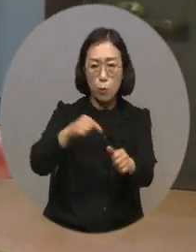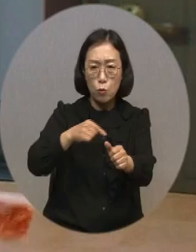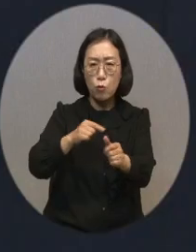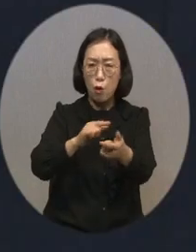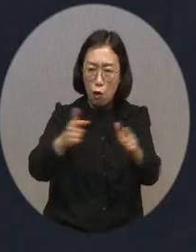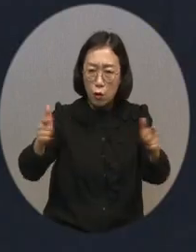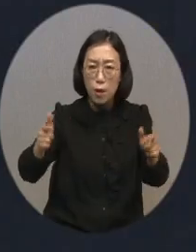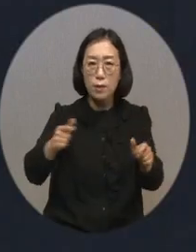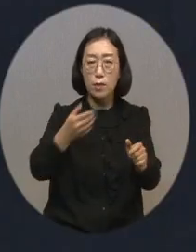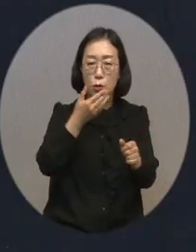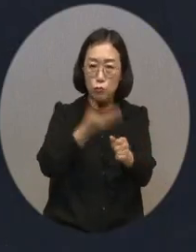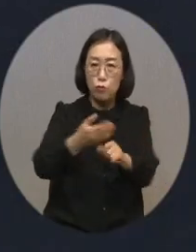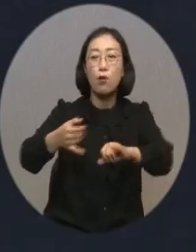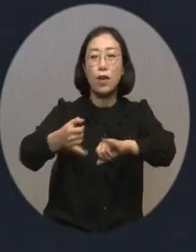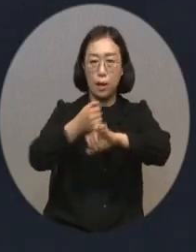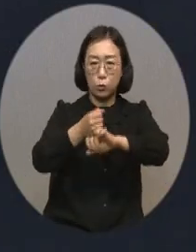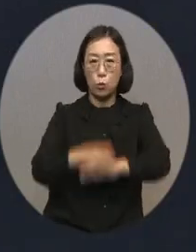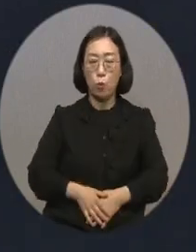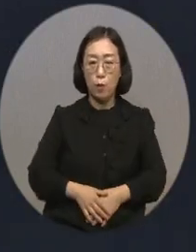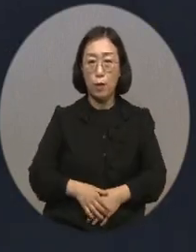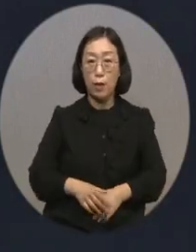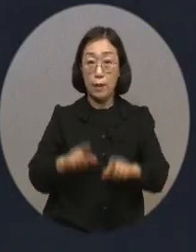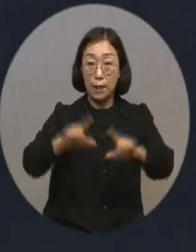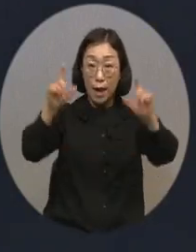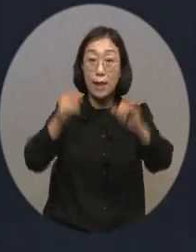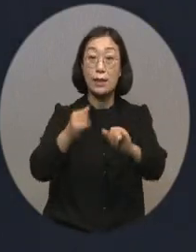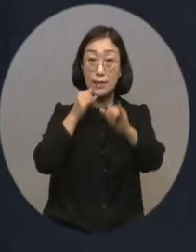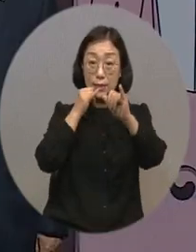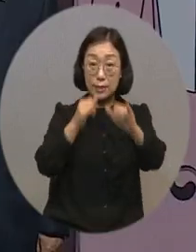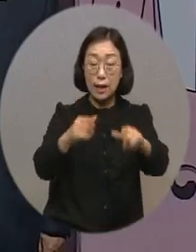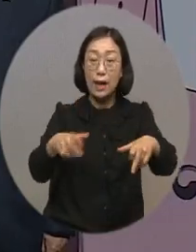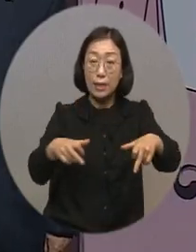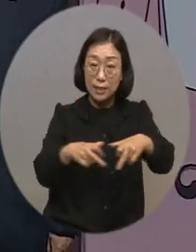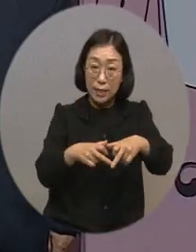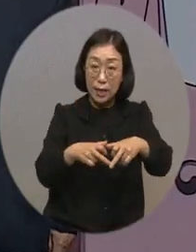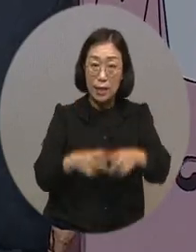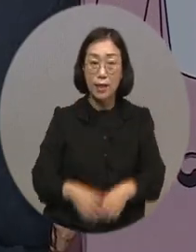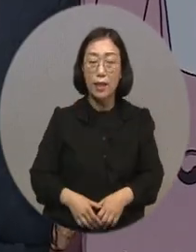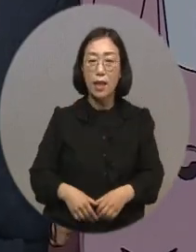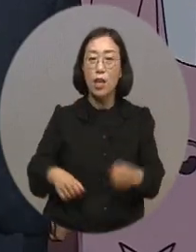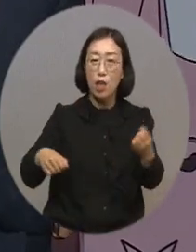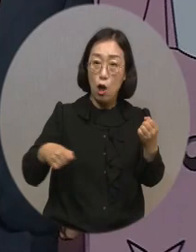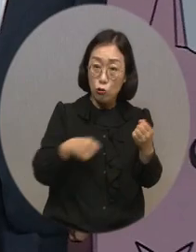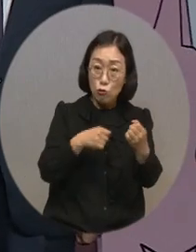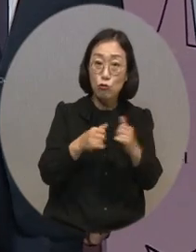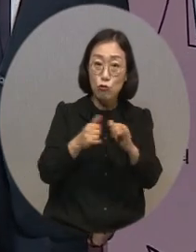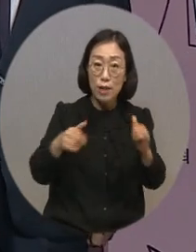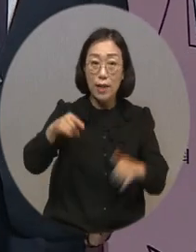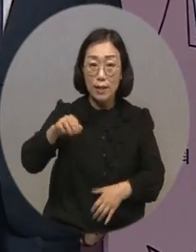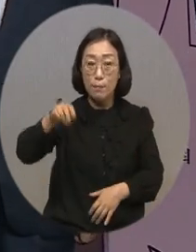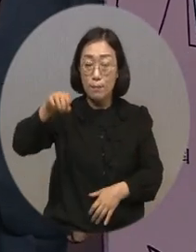약속했습니다. 이날 시상식에서는 올해의 장애인으로 김유경 연주자, 박종원 국장,